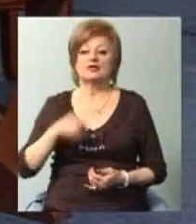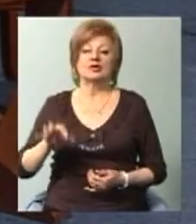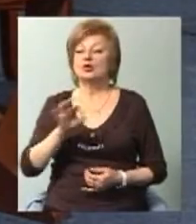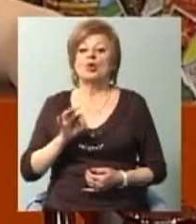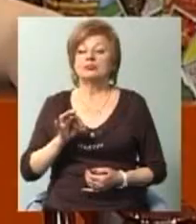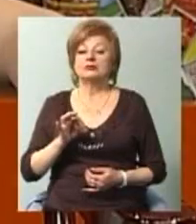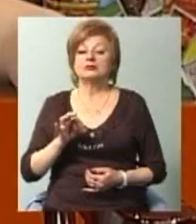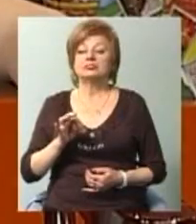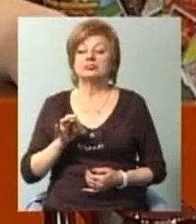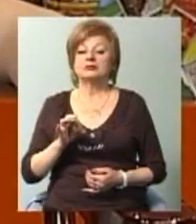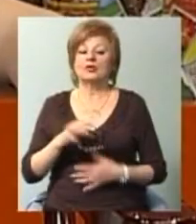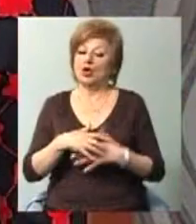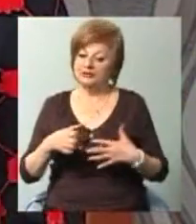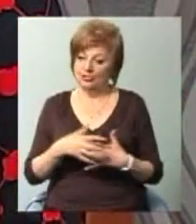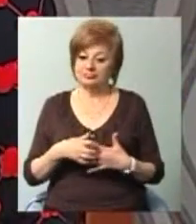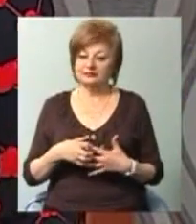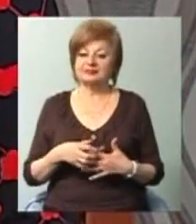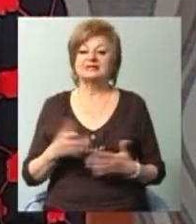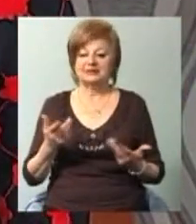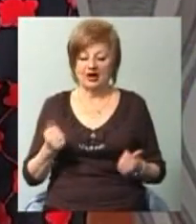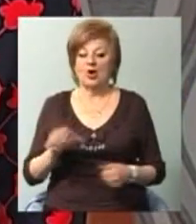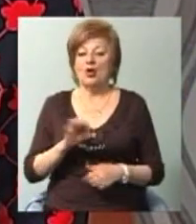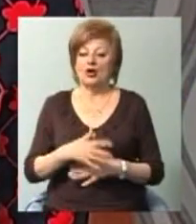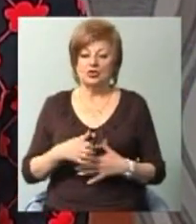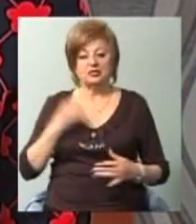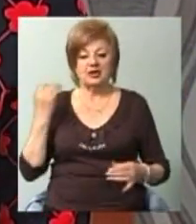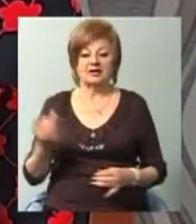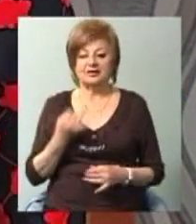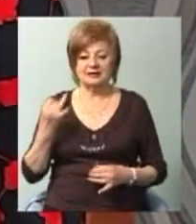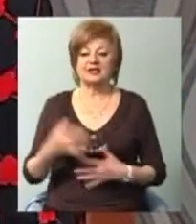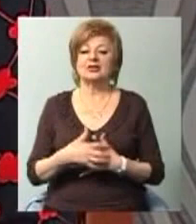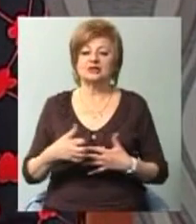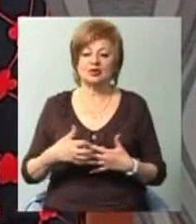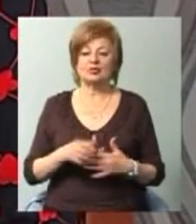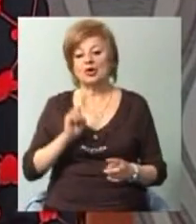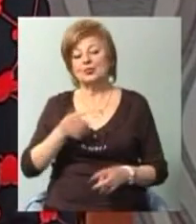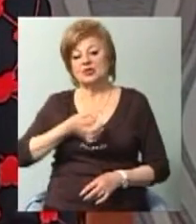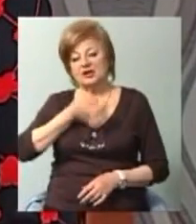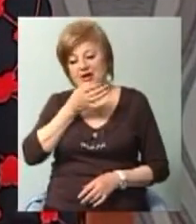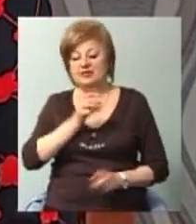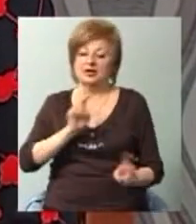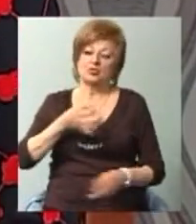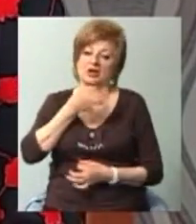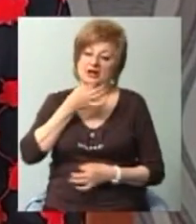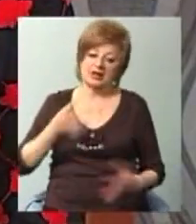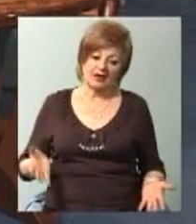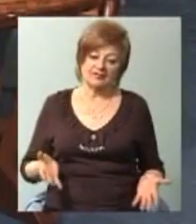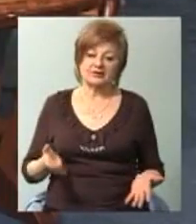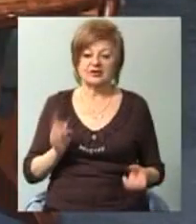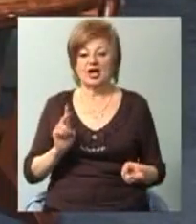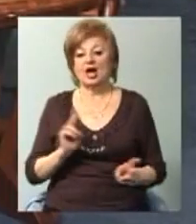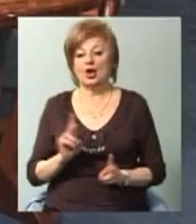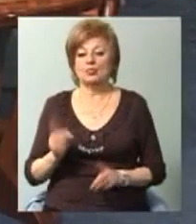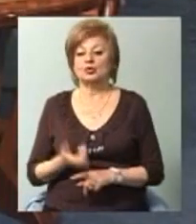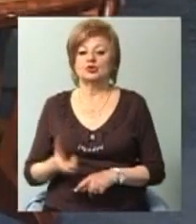кого? Про котів. Так, про котів. Дуже цікаві тварини, комусь вони подобаються, комусь не подобаються, комусь